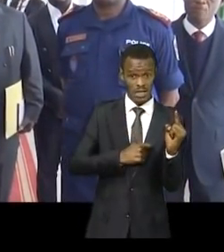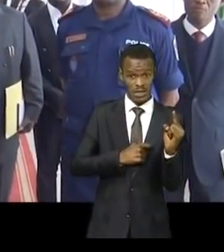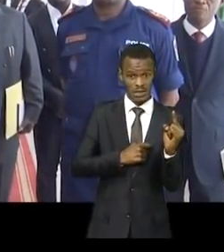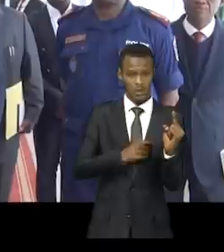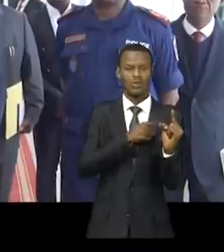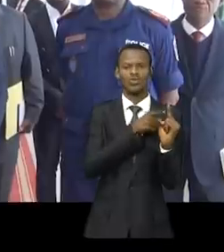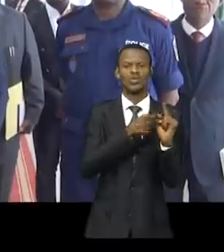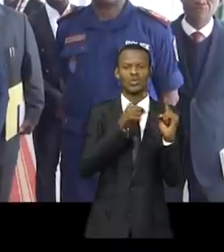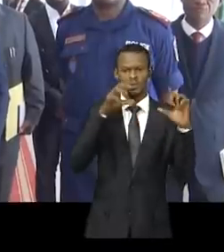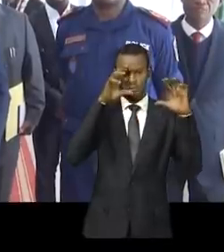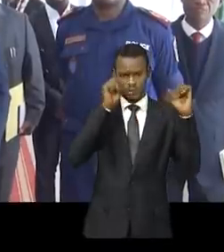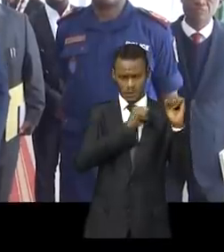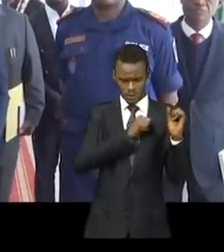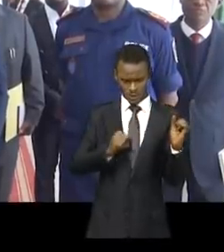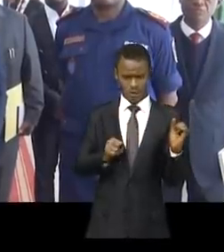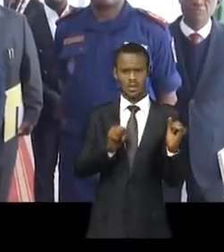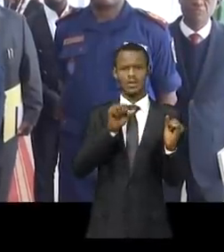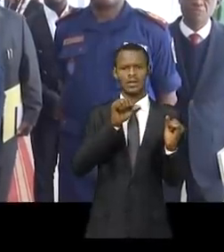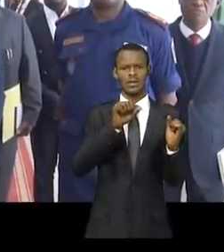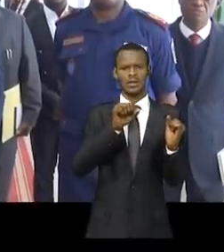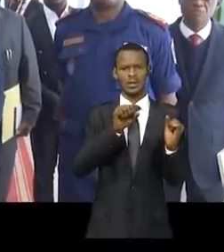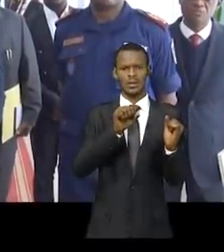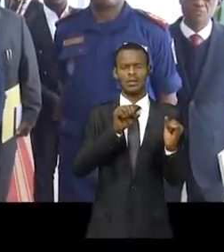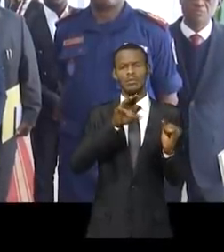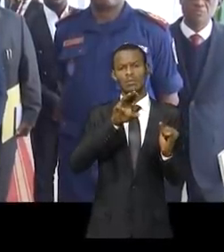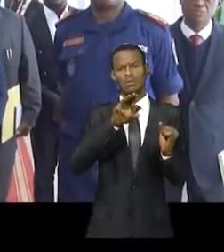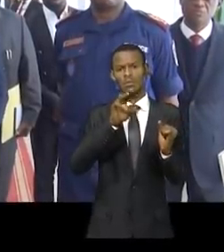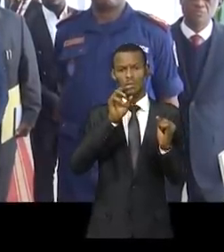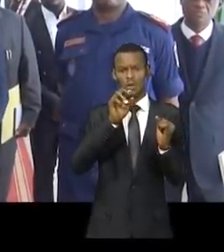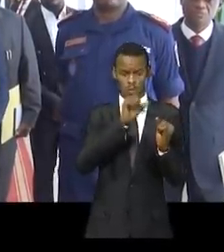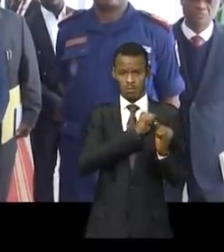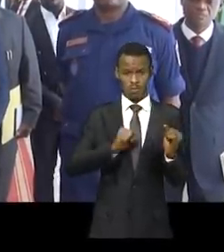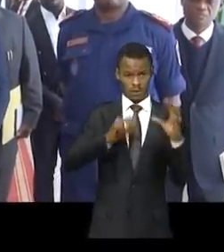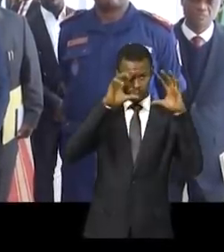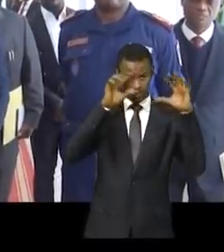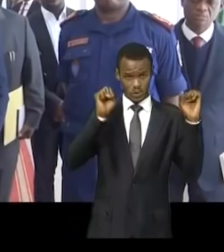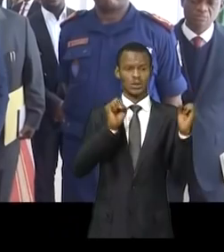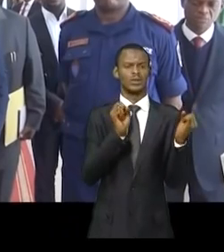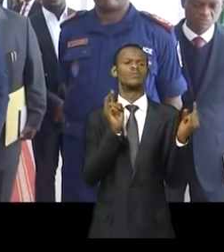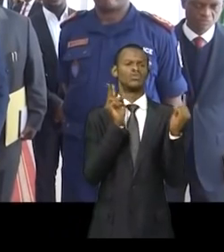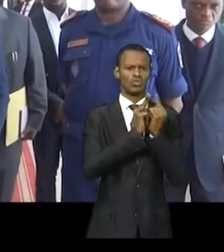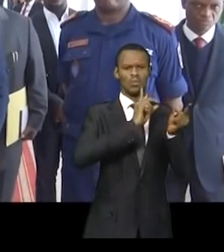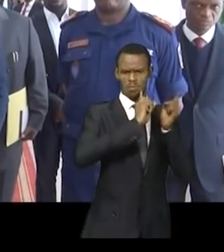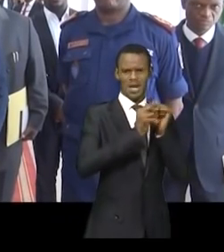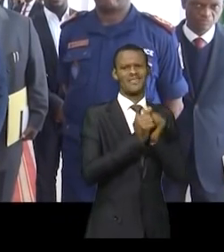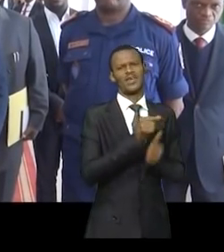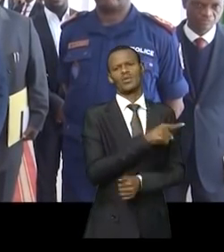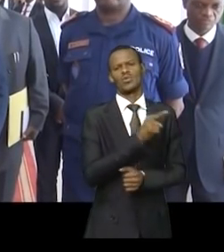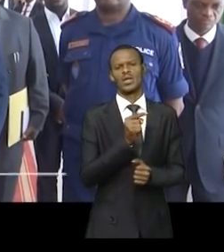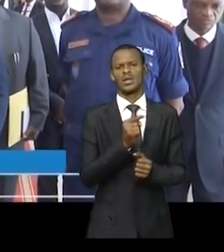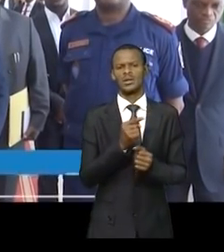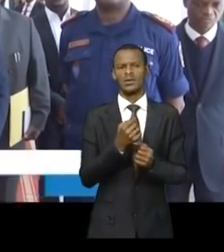l'honneur d'être reçus par l'honorable président du Sénat. Ainsi, auprès de ces deux